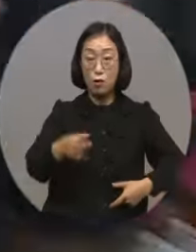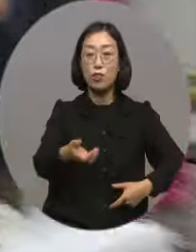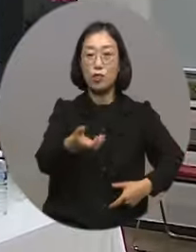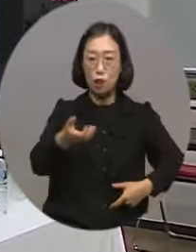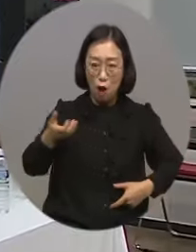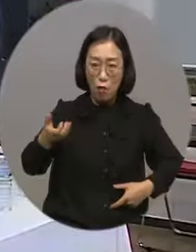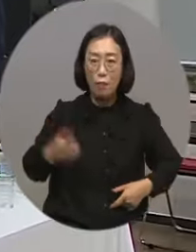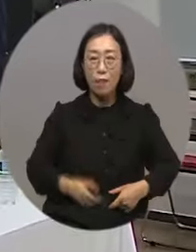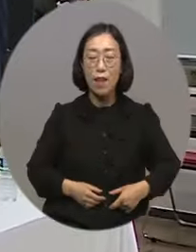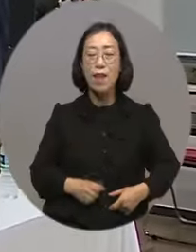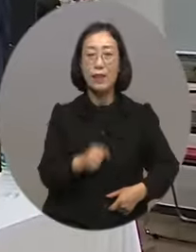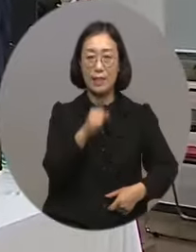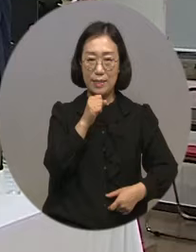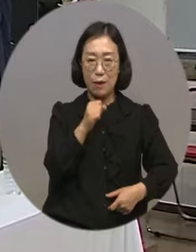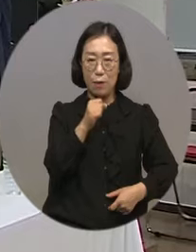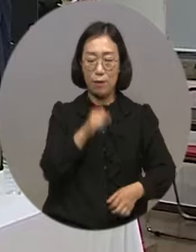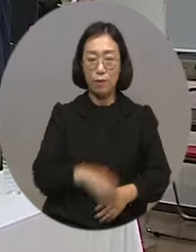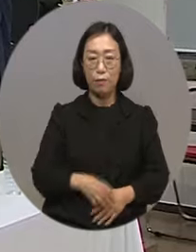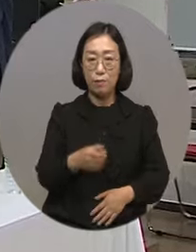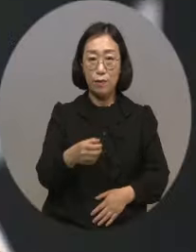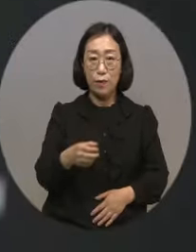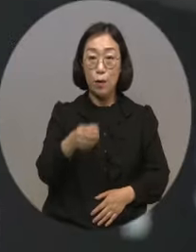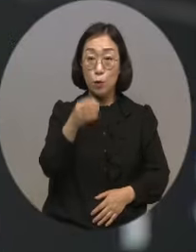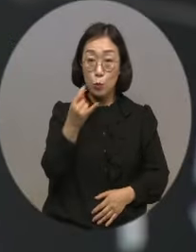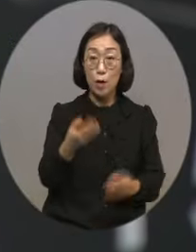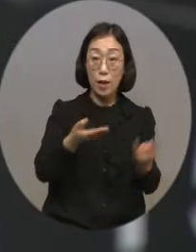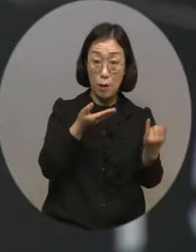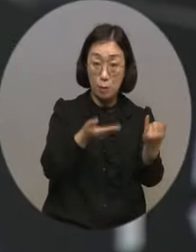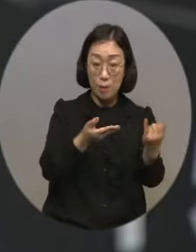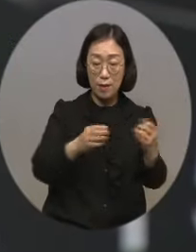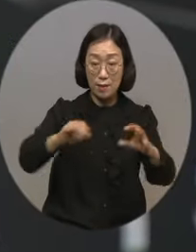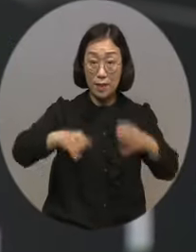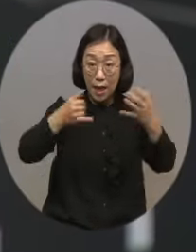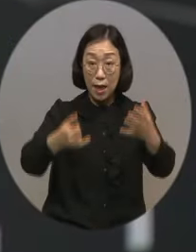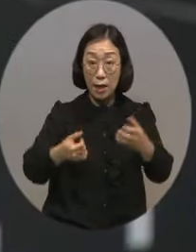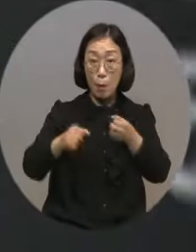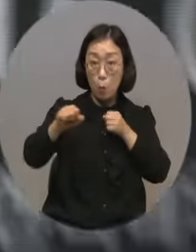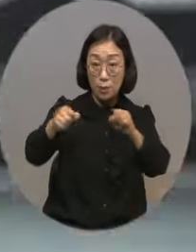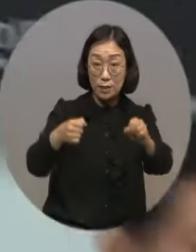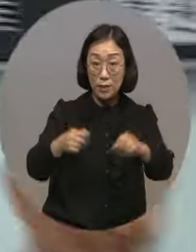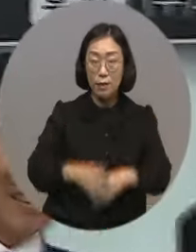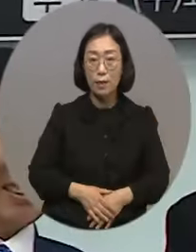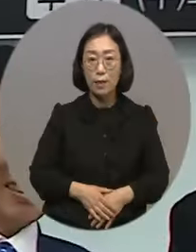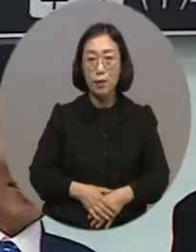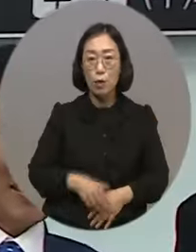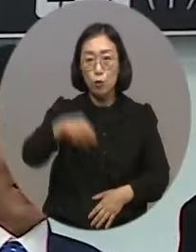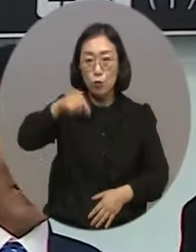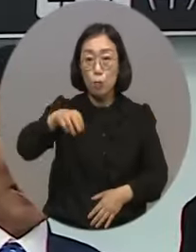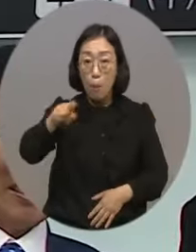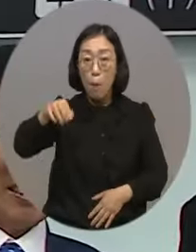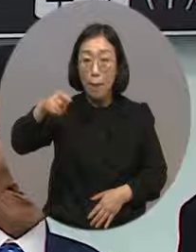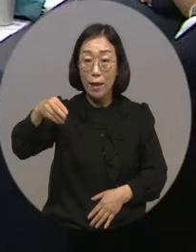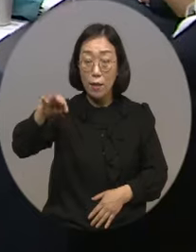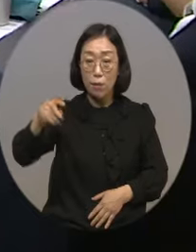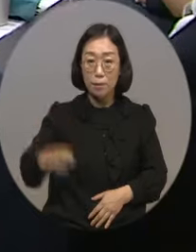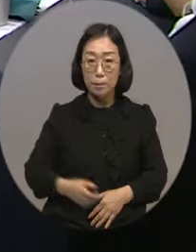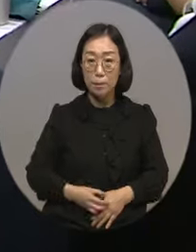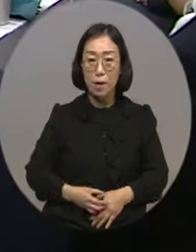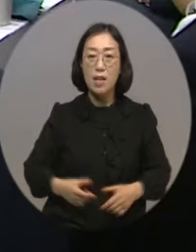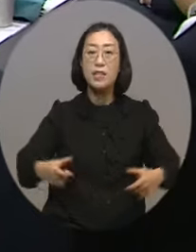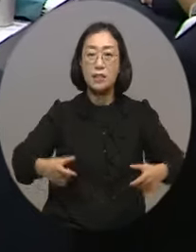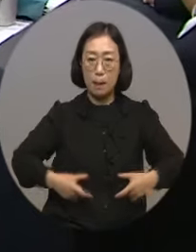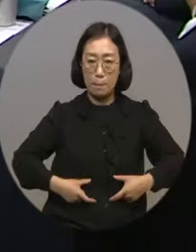기자회견을 가졌습니다. 최현미 선수는 세계복싱협회 여자 패더급, 슈퍼 패더급 챔피언으로